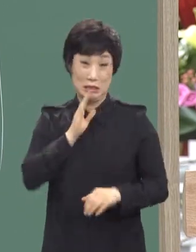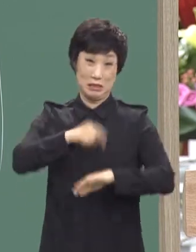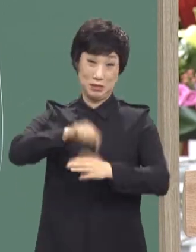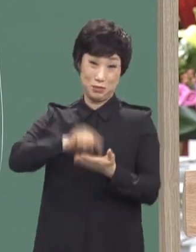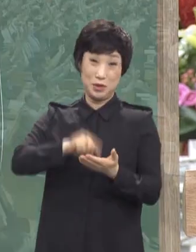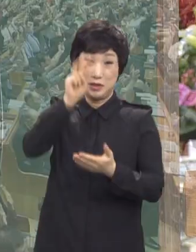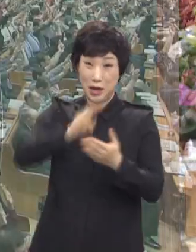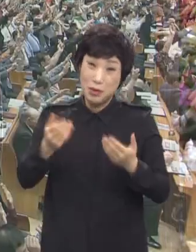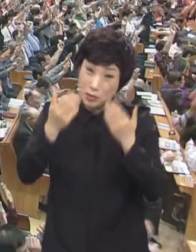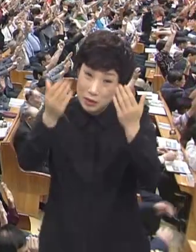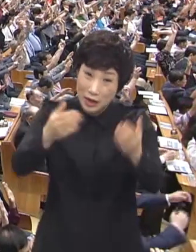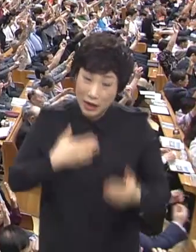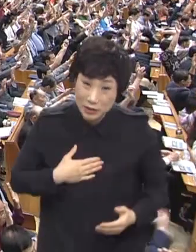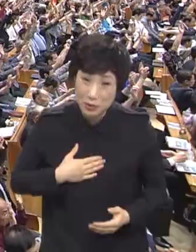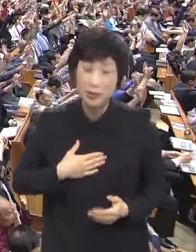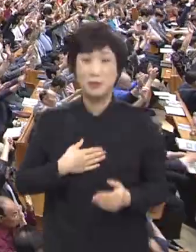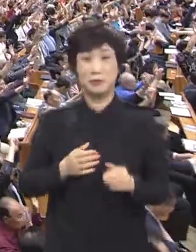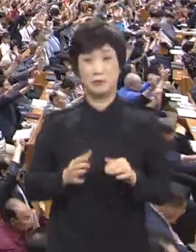진심으로요.